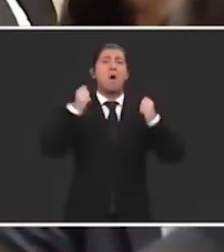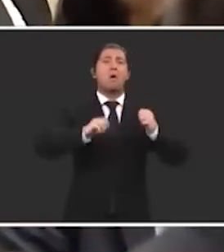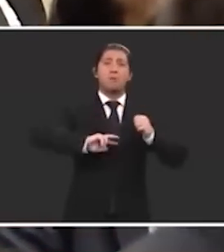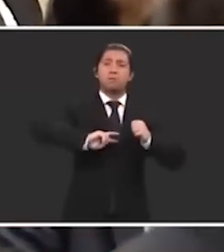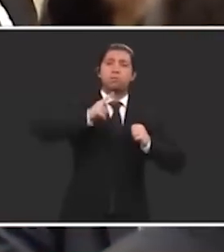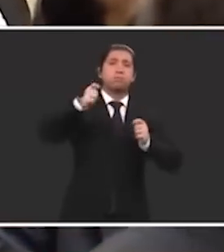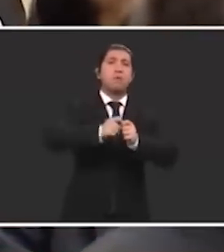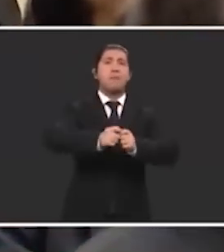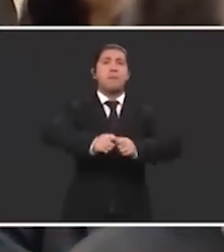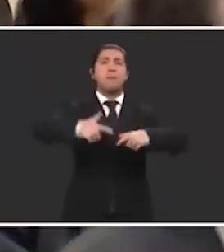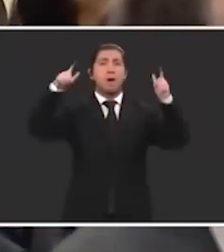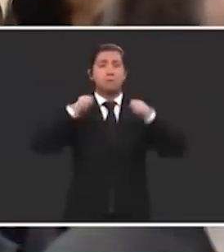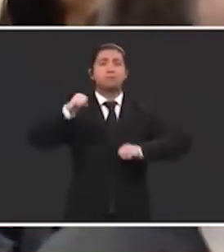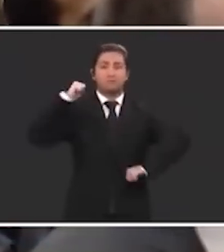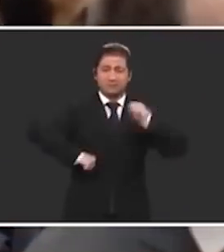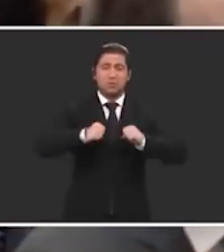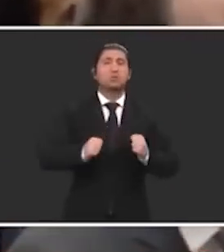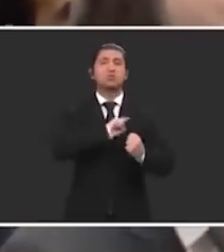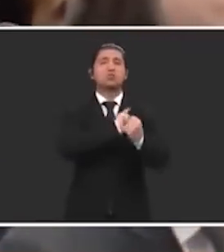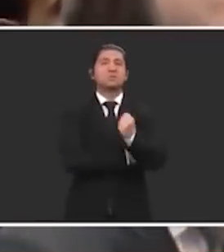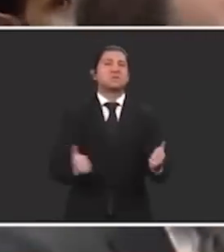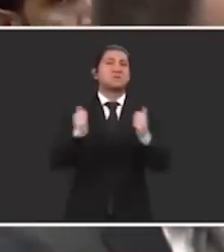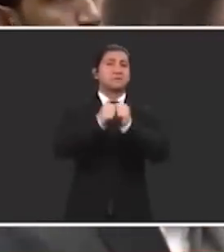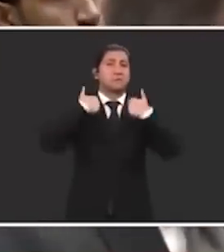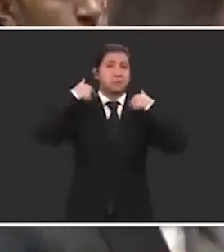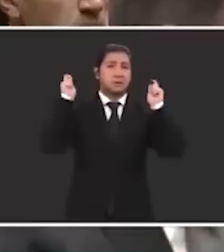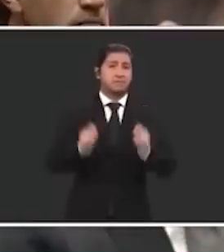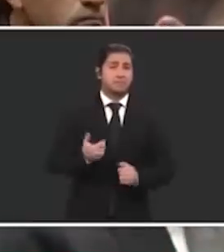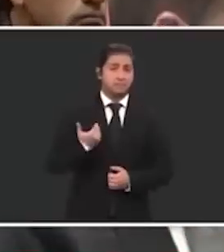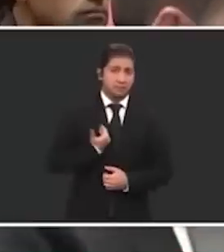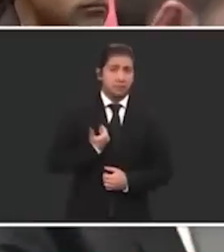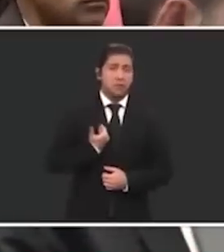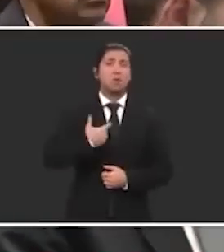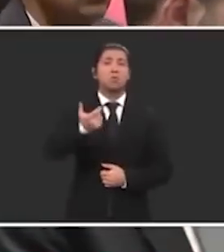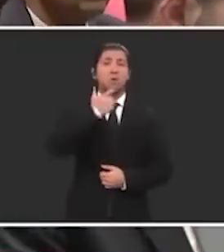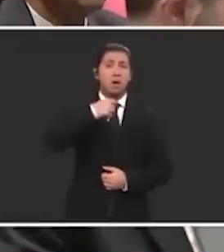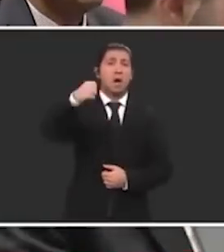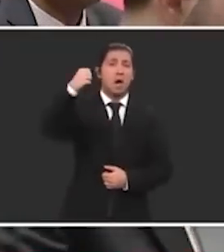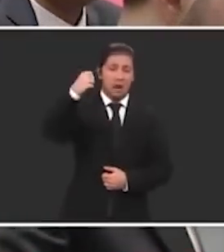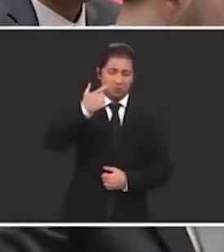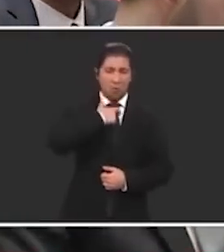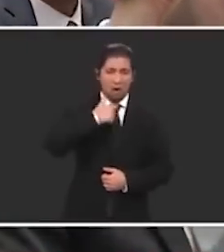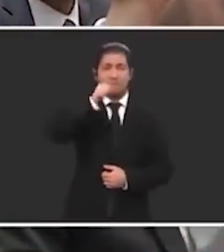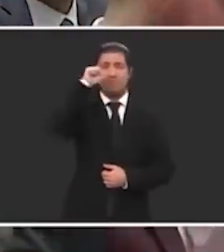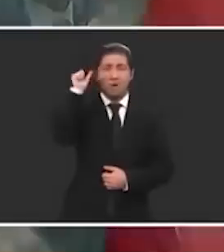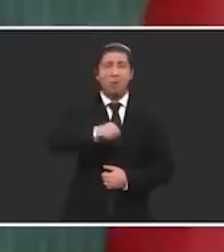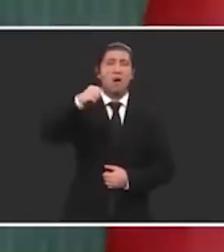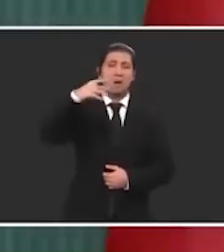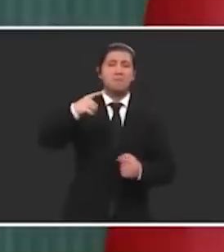seviyelerde büyüterek rekabet gücümüzü artırdık. Enerjide, doğalgazdan